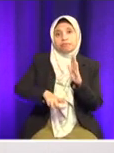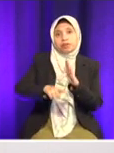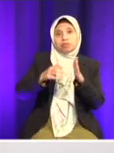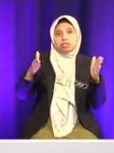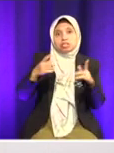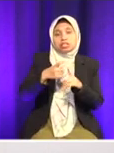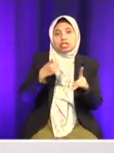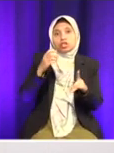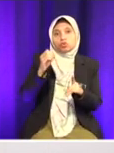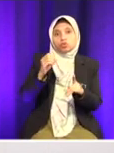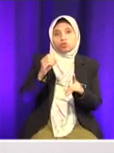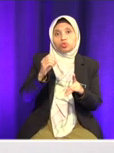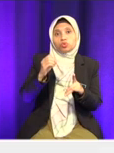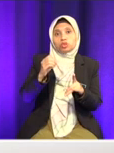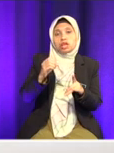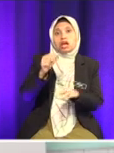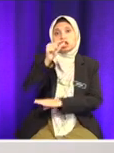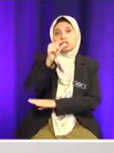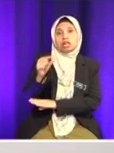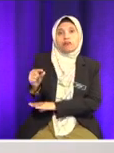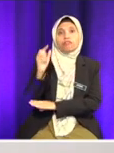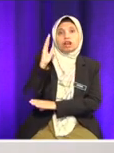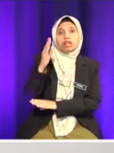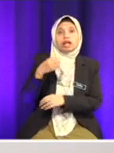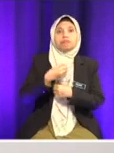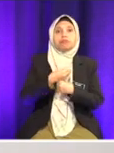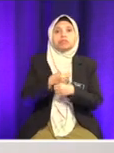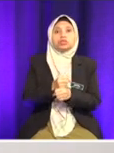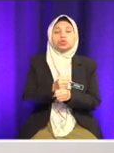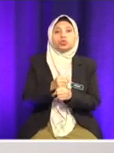akan membentuk titik minimum